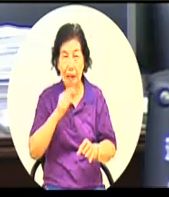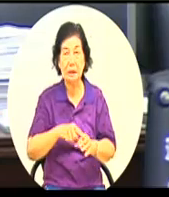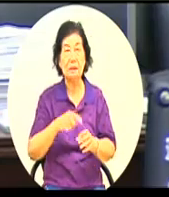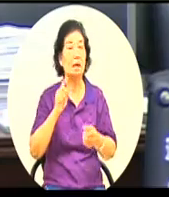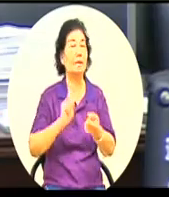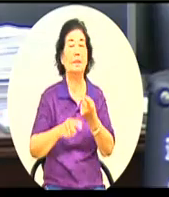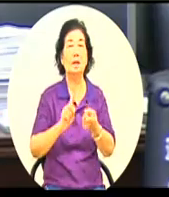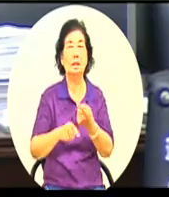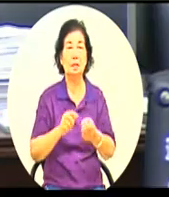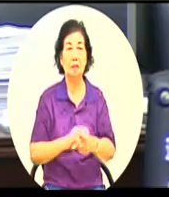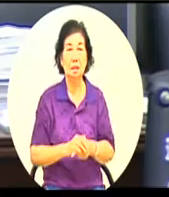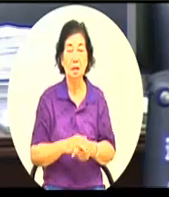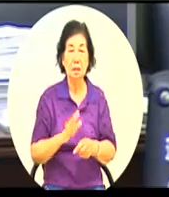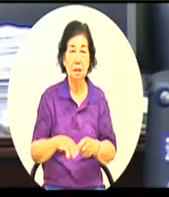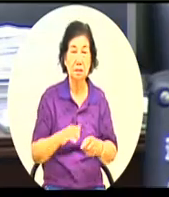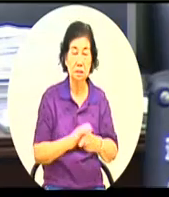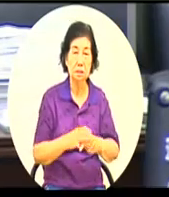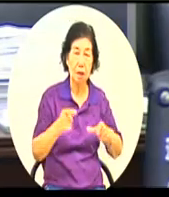啊！因不公不义啥？